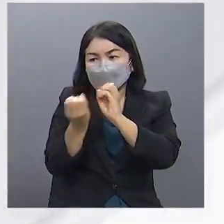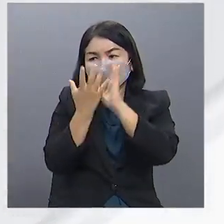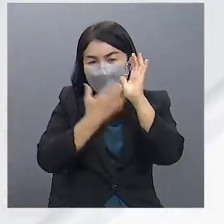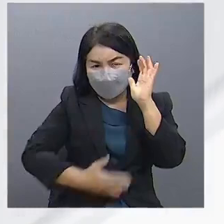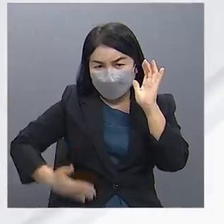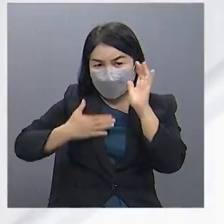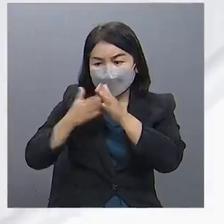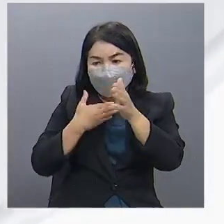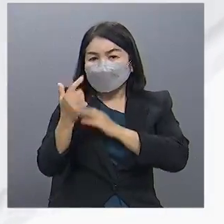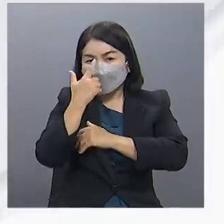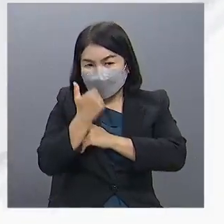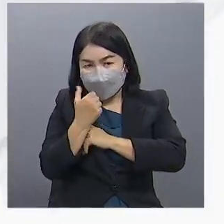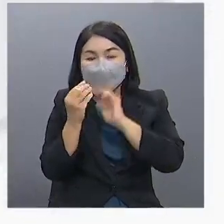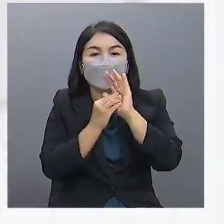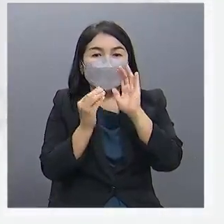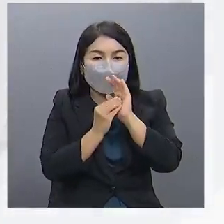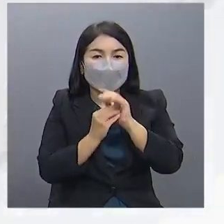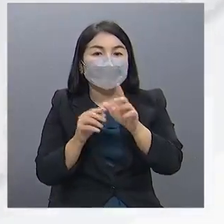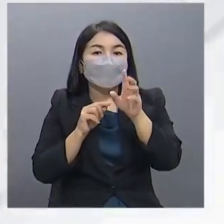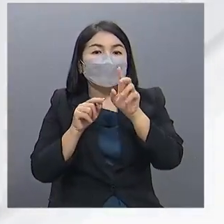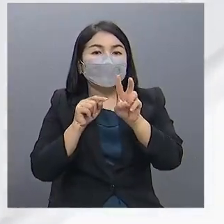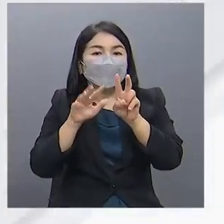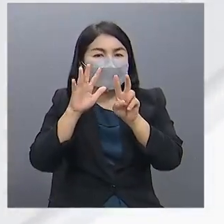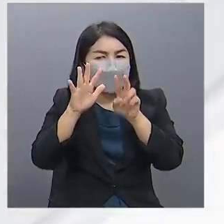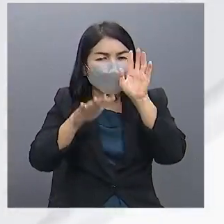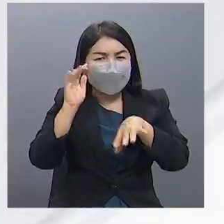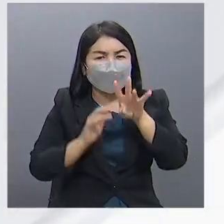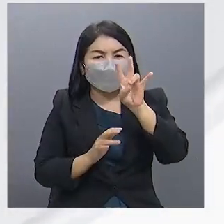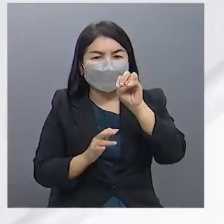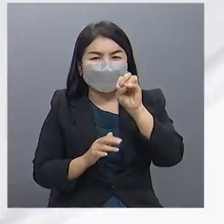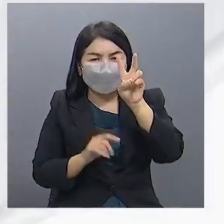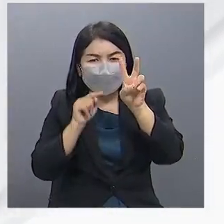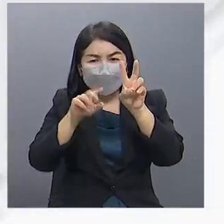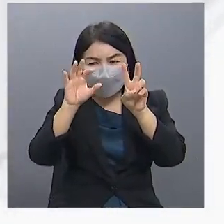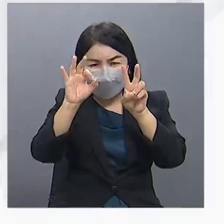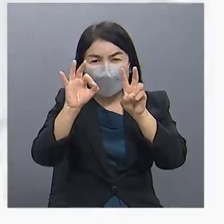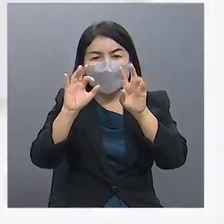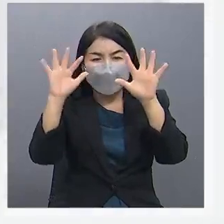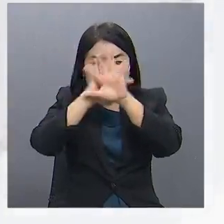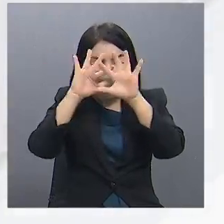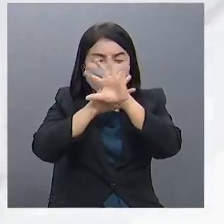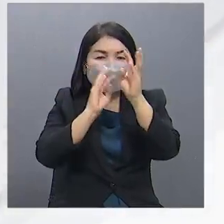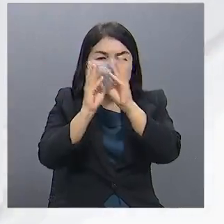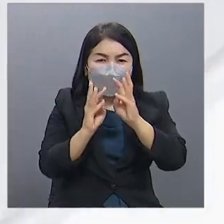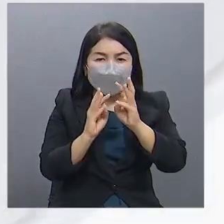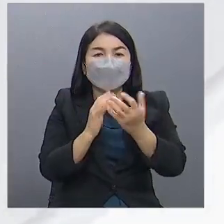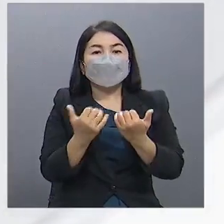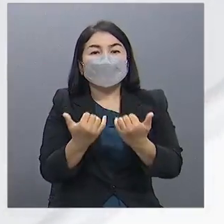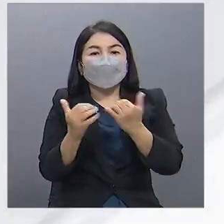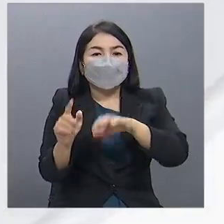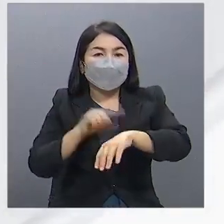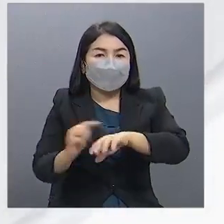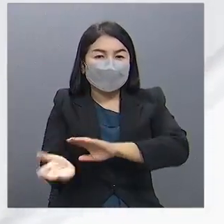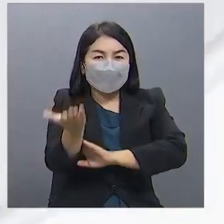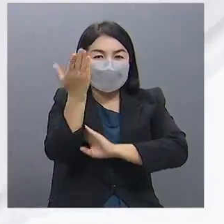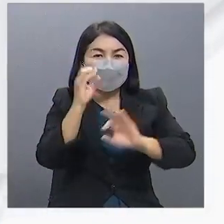คะค่า PM 2.5 เฉลี่ย 72.9 ไมโครกรัมต่อลูกบาศก์เมตรคุณภาพอากาศในช่วง 9:00 นเลวร้ายเป็น